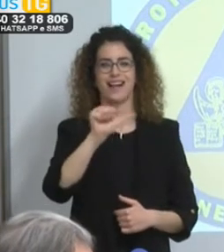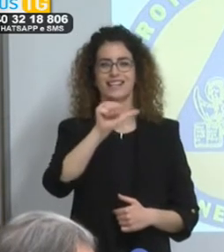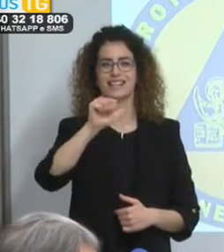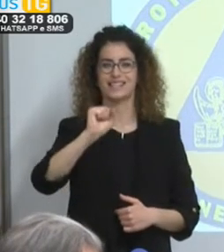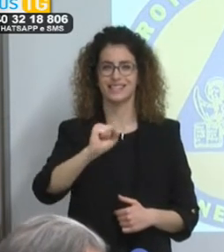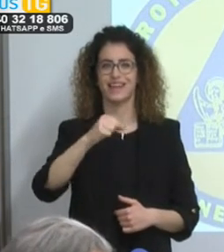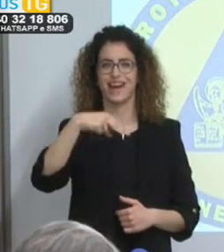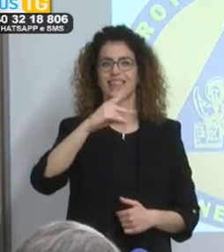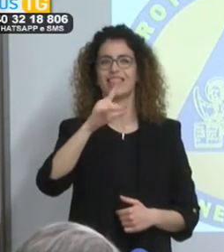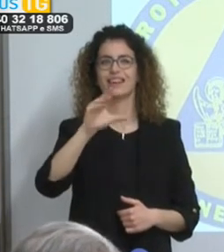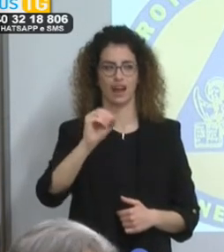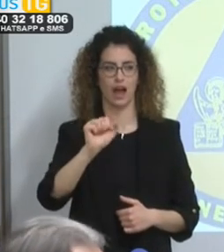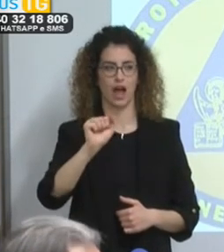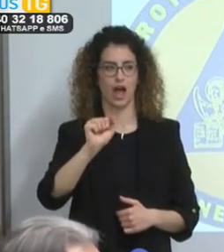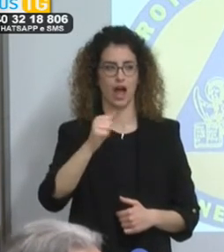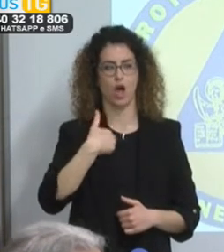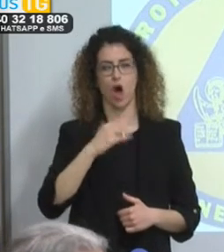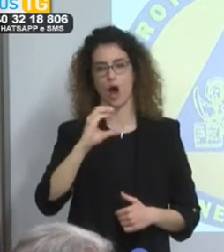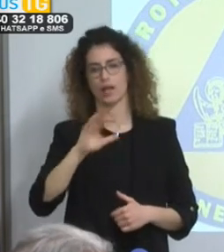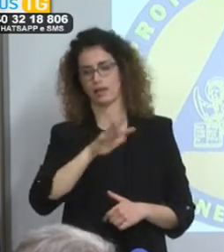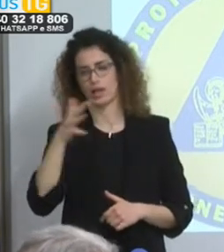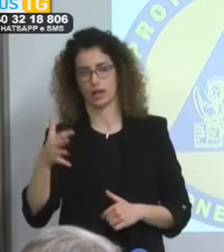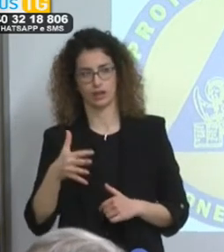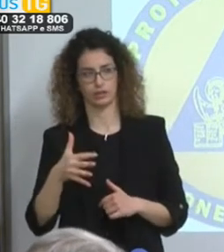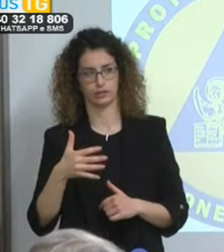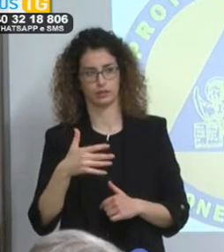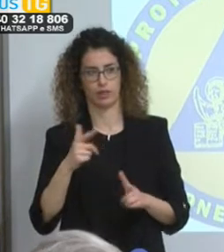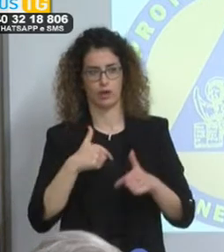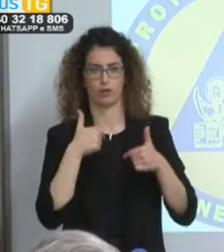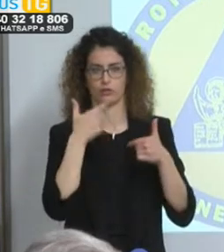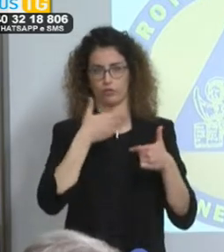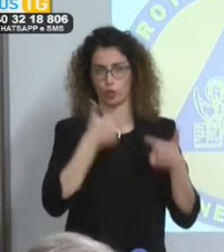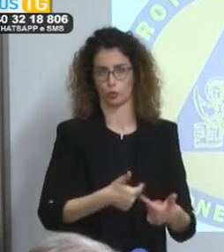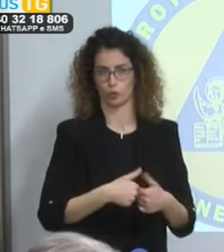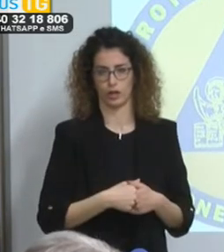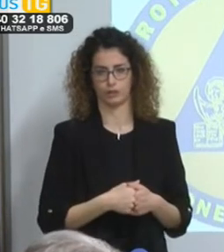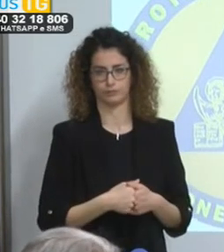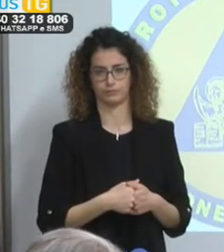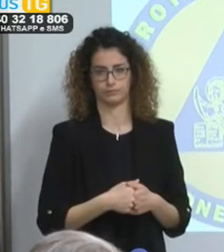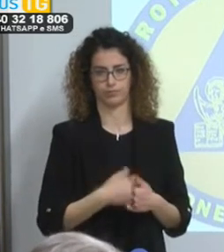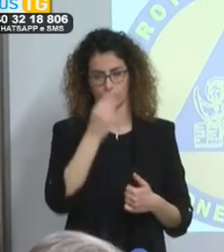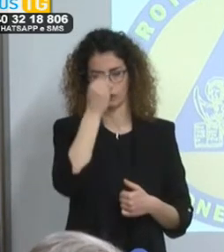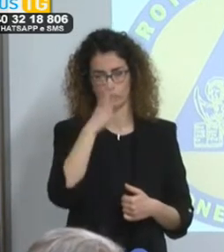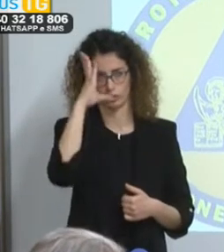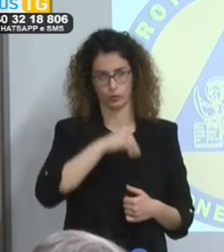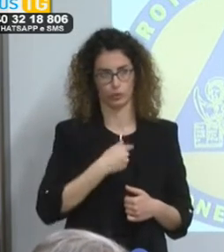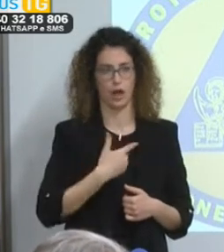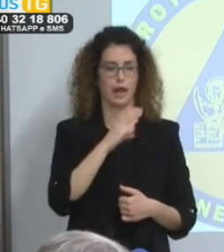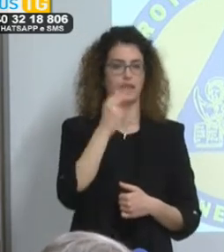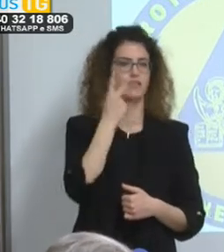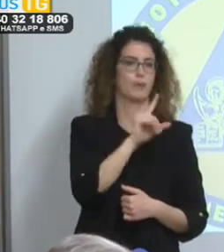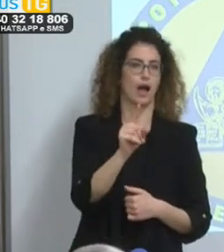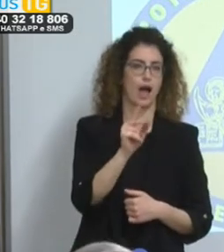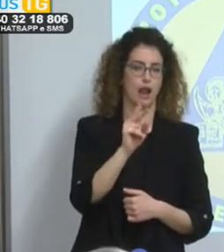Cassandra? No, Cassandra è un'altra roba. Porta sfiga. Eh sì, ma infatti lui ha detto... Cassandra vede la male, lui vede bene, è